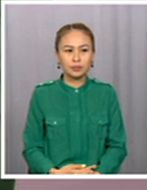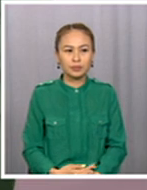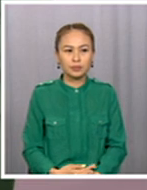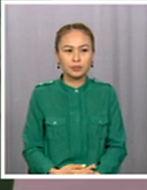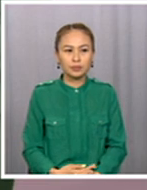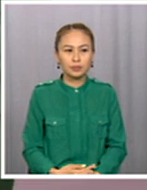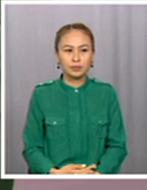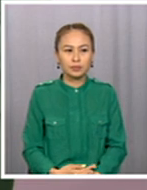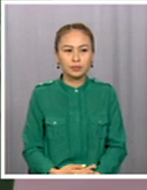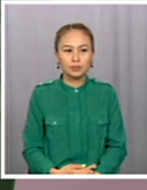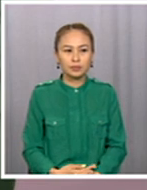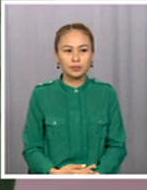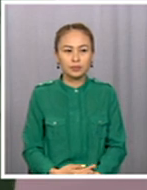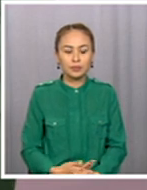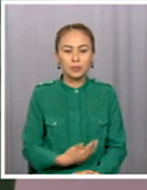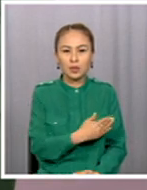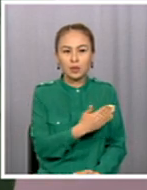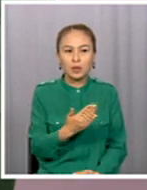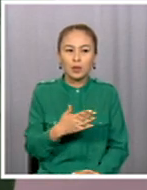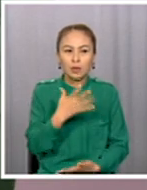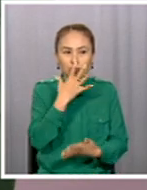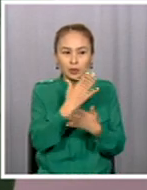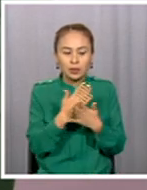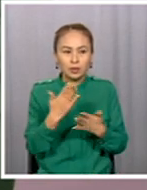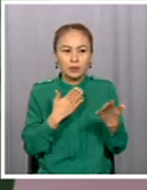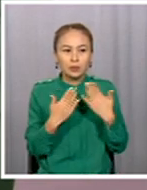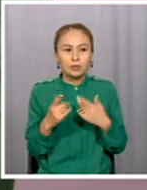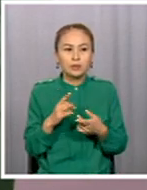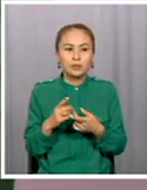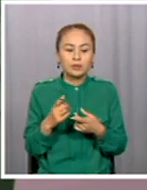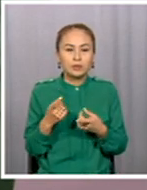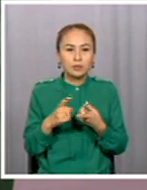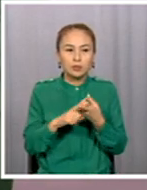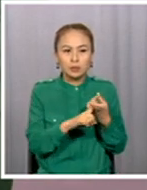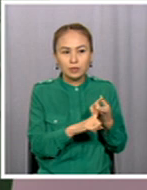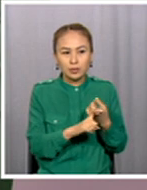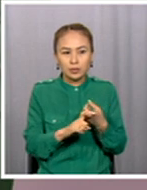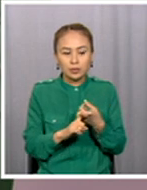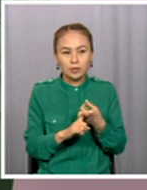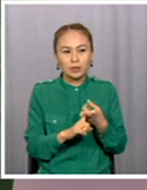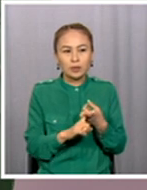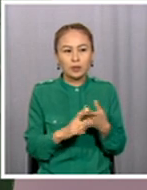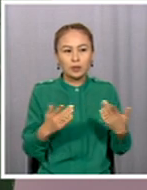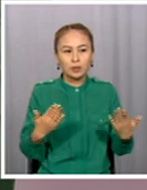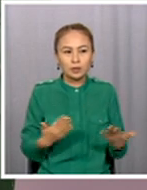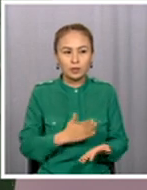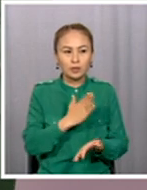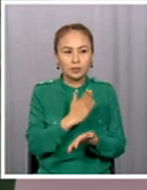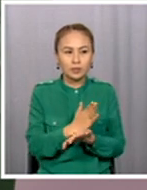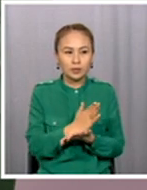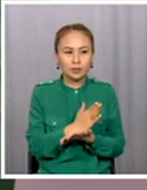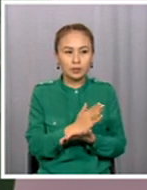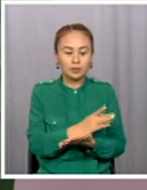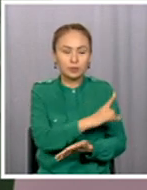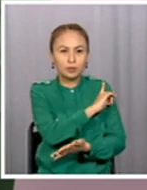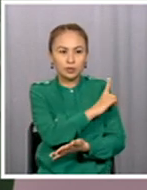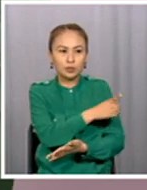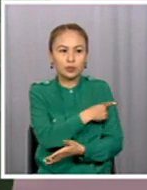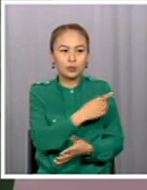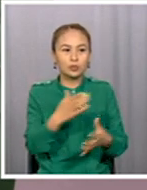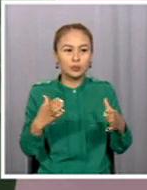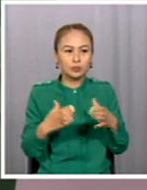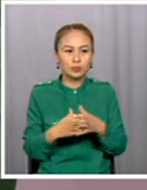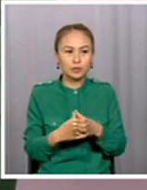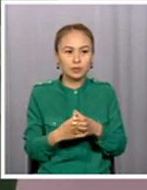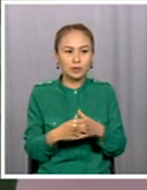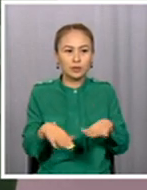тұрады. Олар өз ара тату тәтті бірлікте өмір сүріп жатыр.